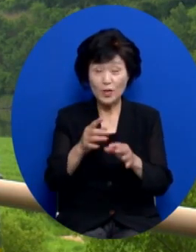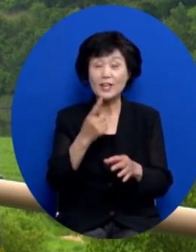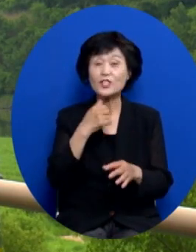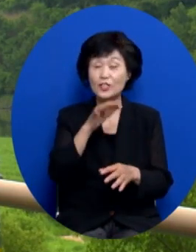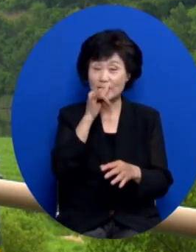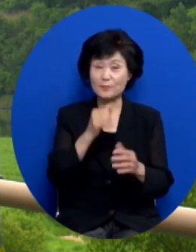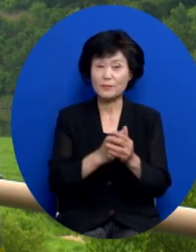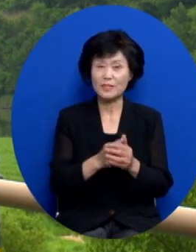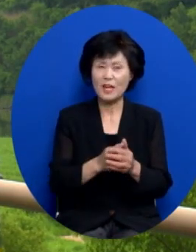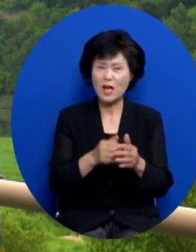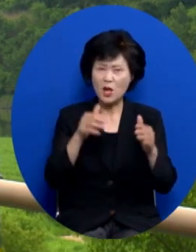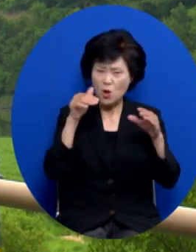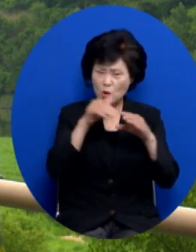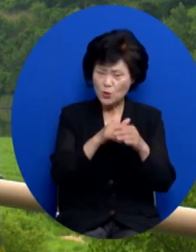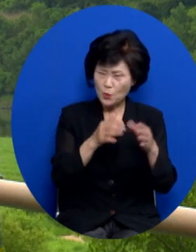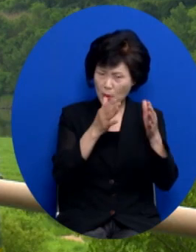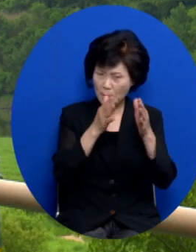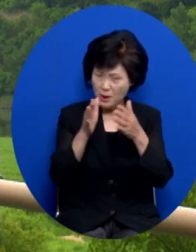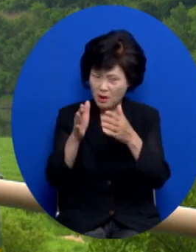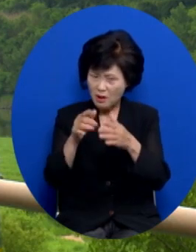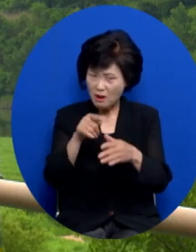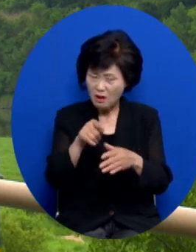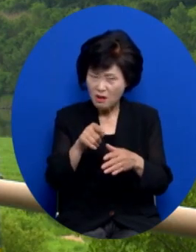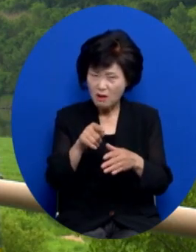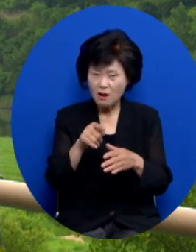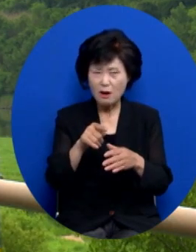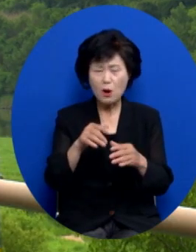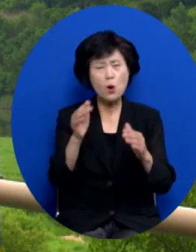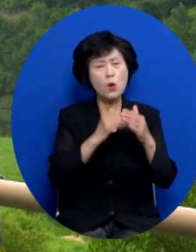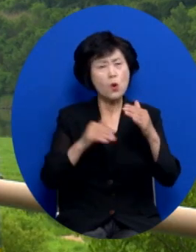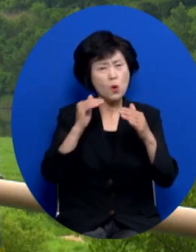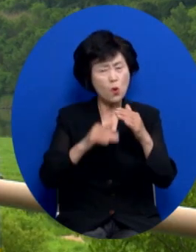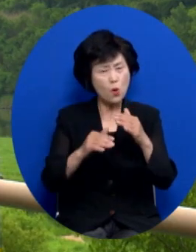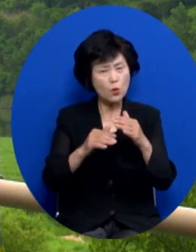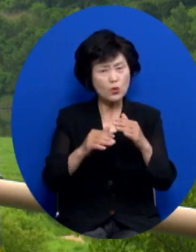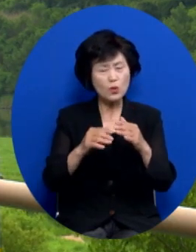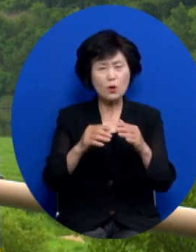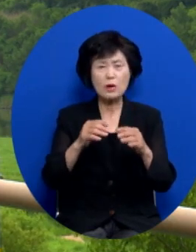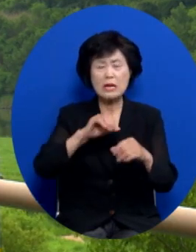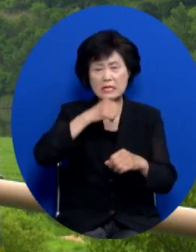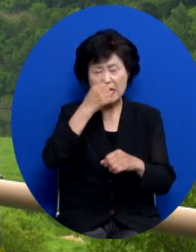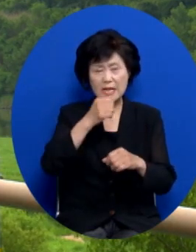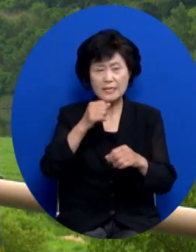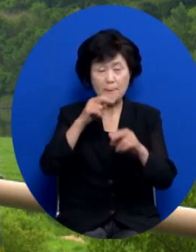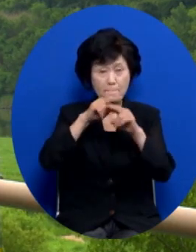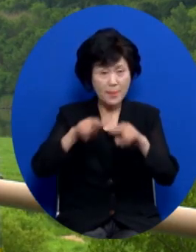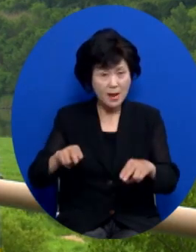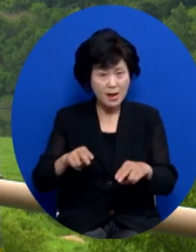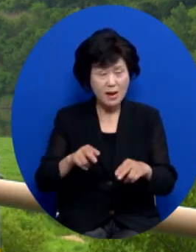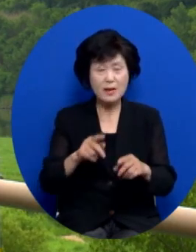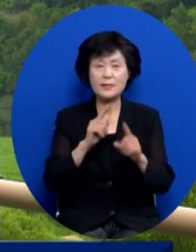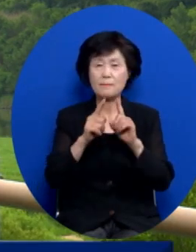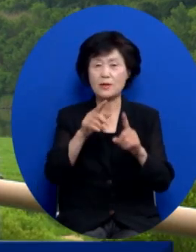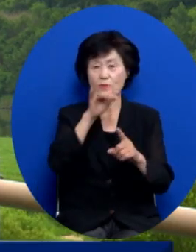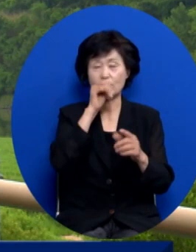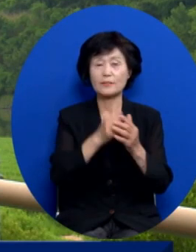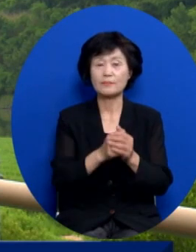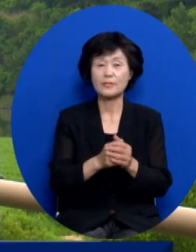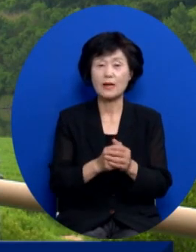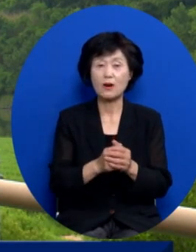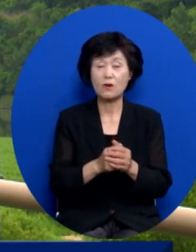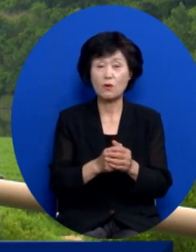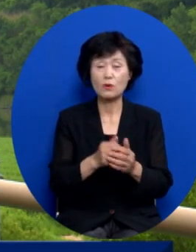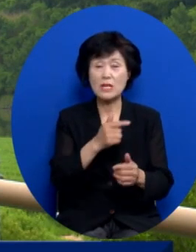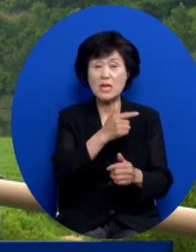논란 속에 해당 지자체는 공적 예산 지원 철회 의사를 밝히며 사건은 일단락됐는데요. 오늘은 대불상